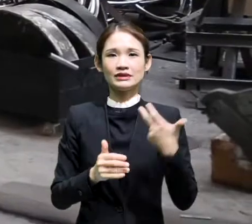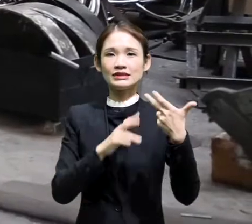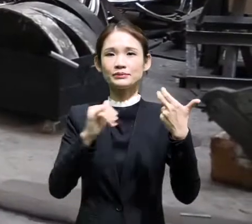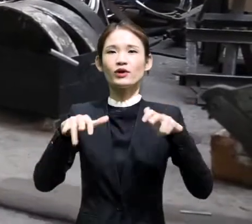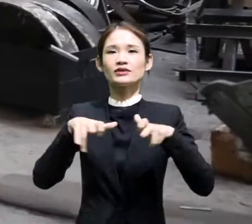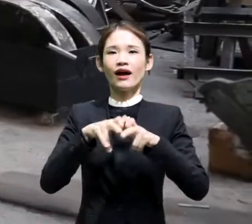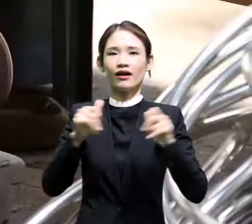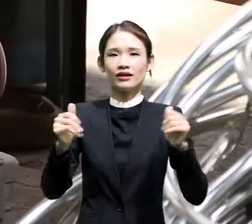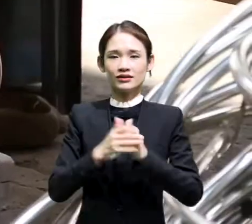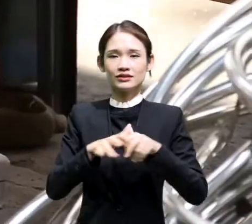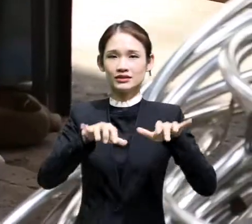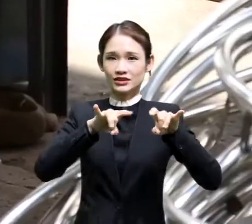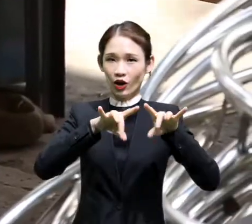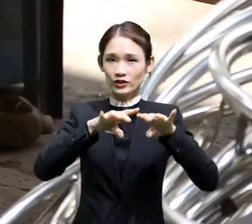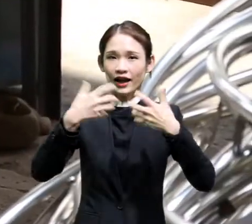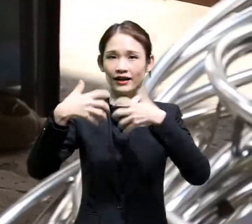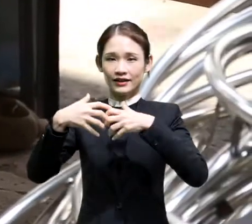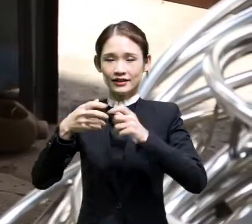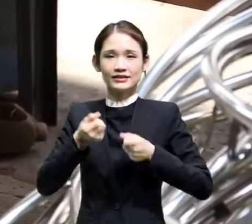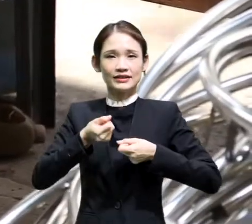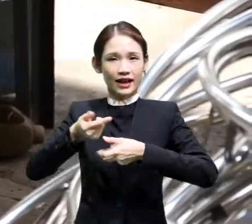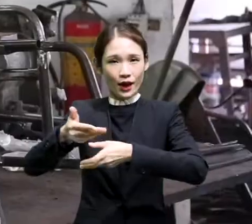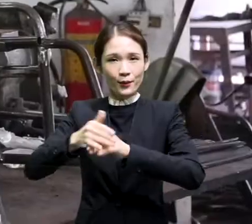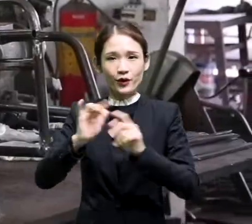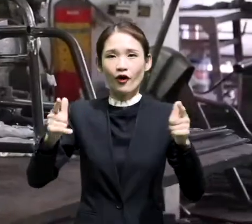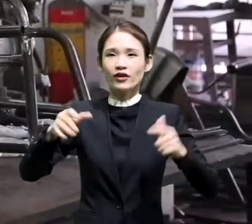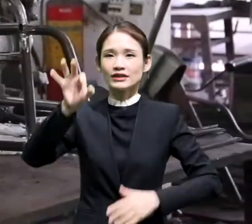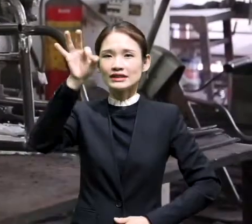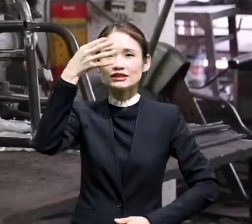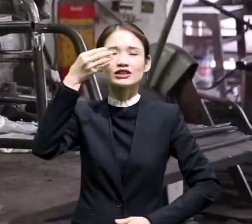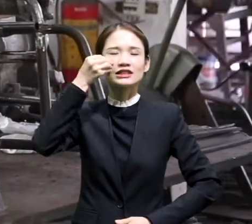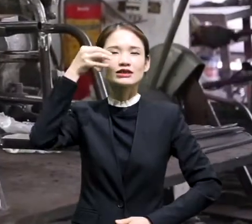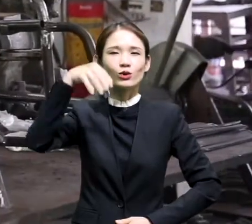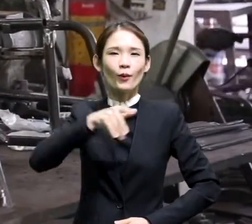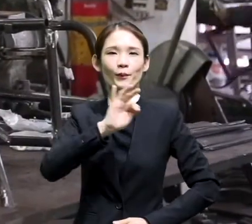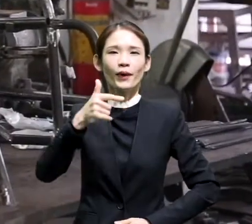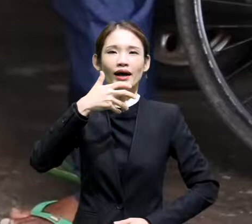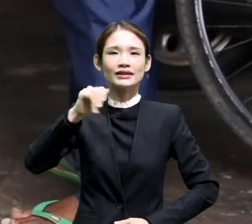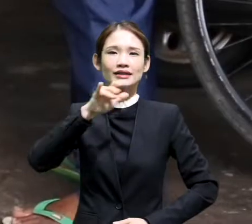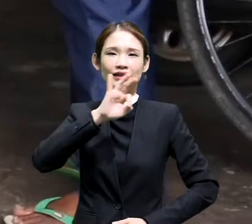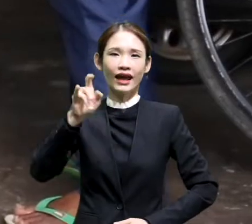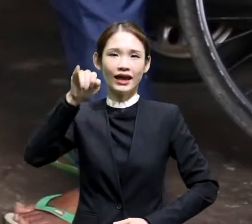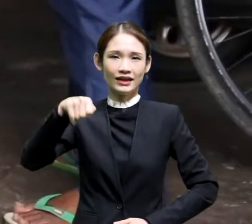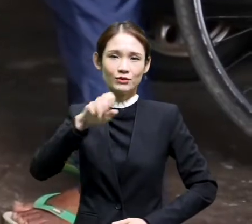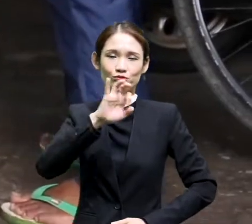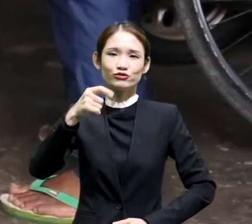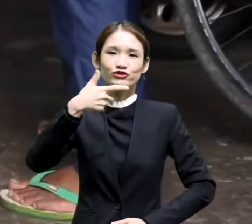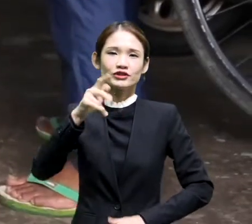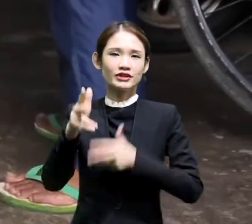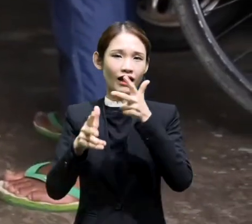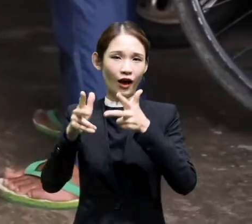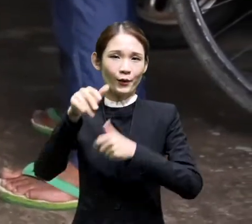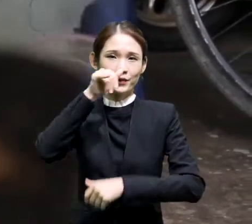70여 명의 장애인들이 전자, 기계, 재봉 등의 기술을 익히는 곳인 반티에이 뿌리업이 있는 곳이죠.